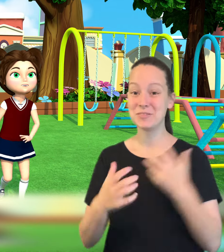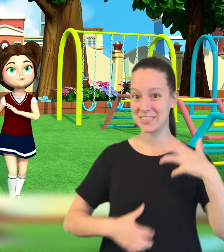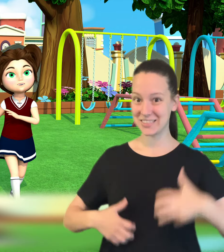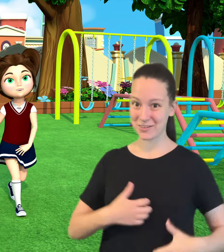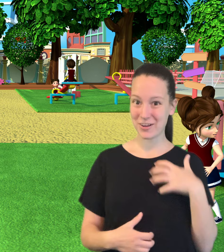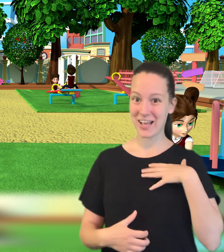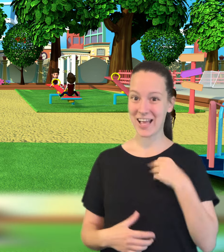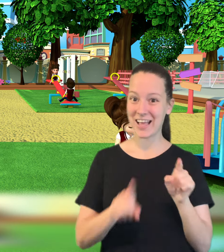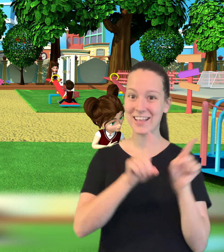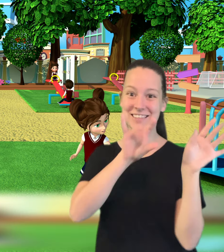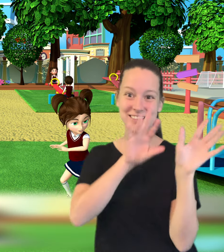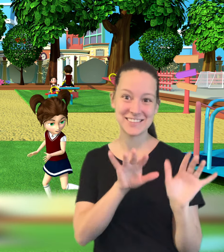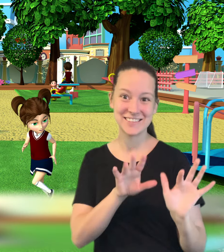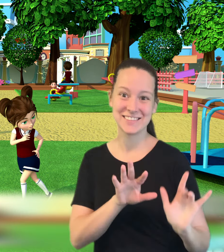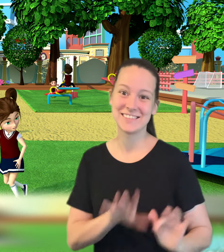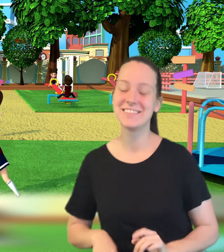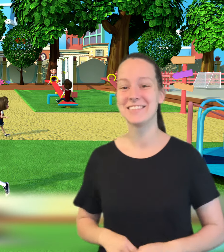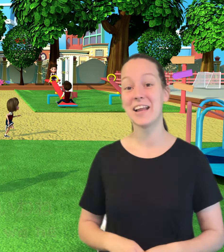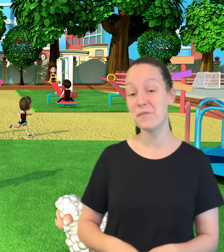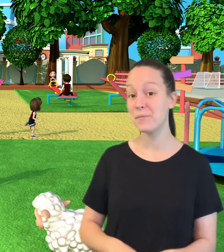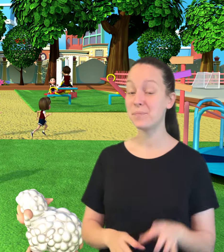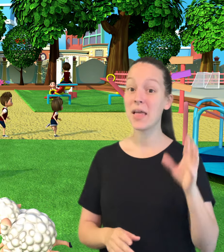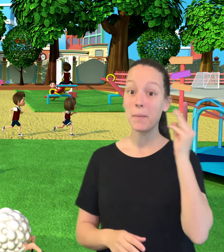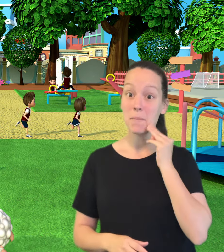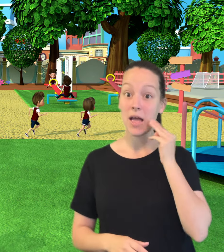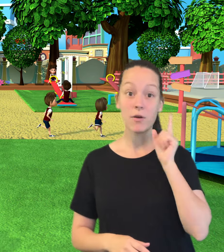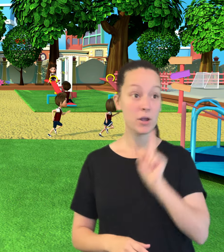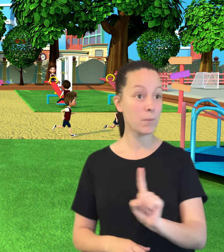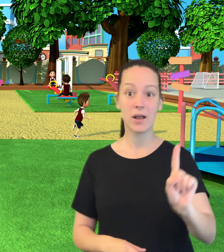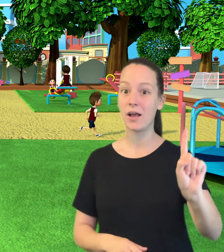ついていく可愛いわね